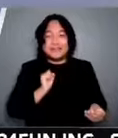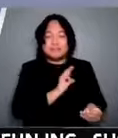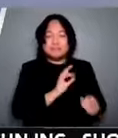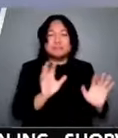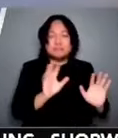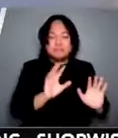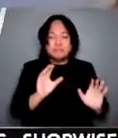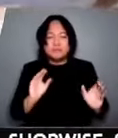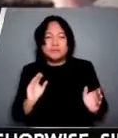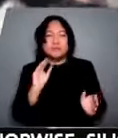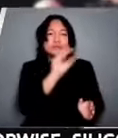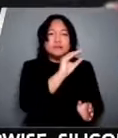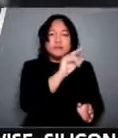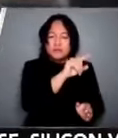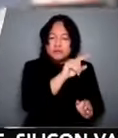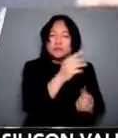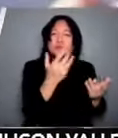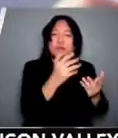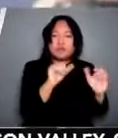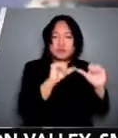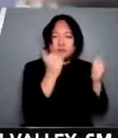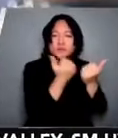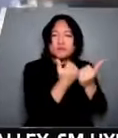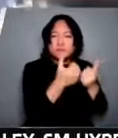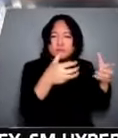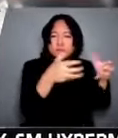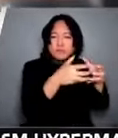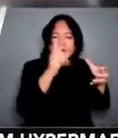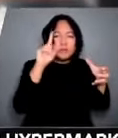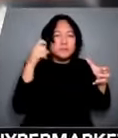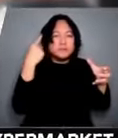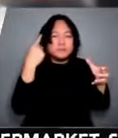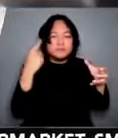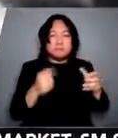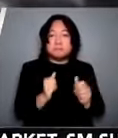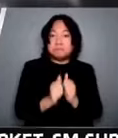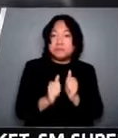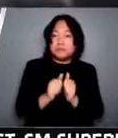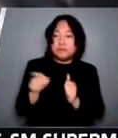ito nangangahulugang bibigyan ng special treatment si Singson.